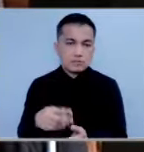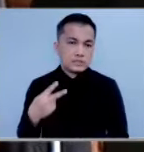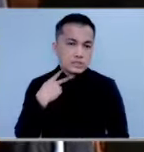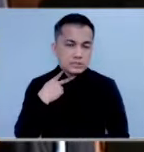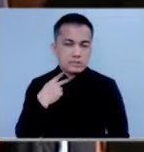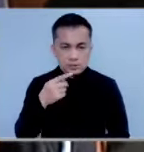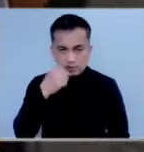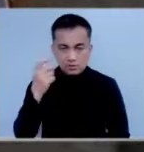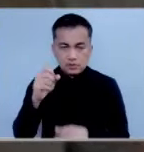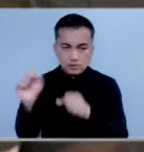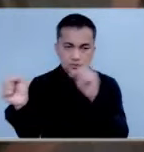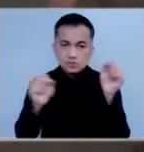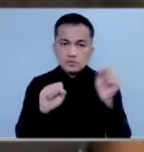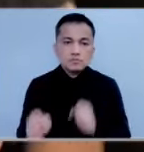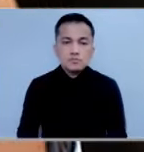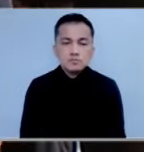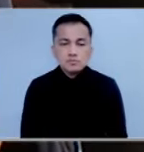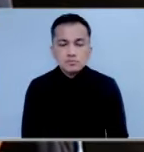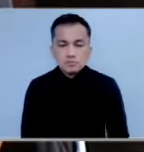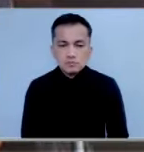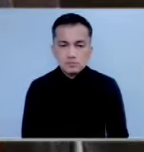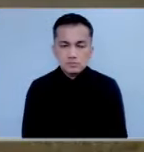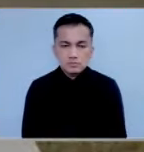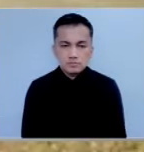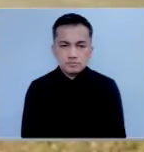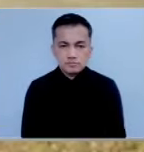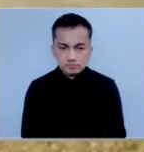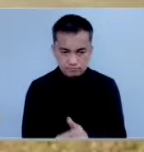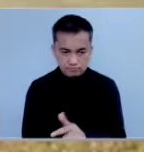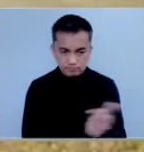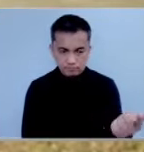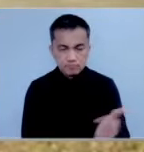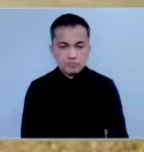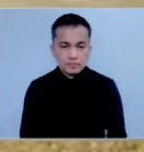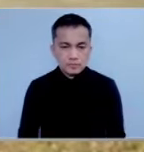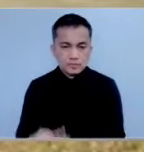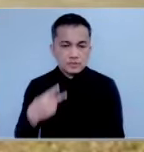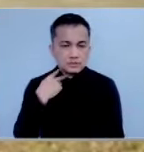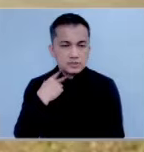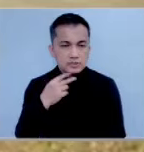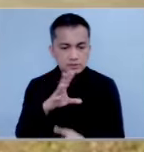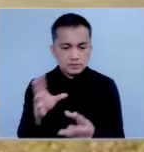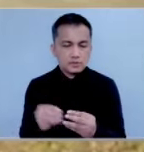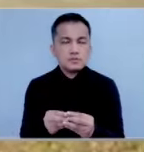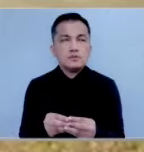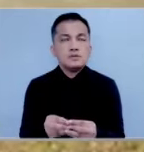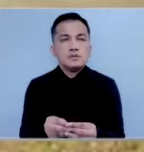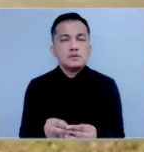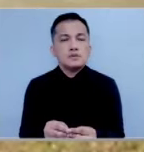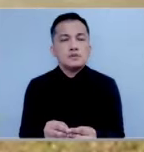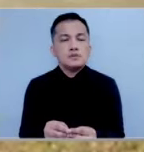bagyo. Yung stranded po natin ay more or less sa